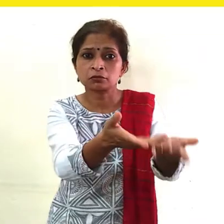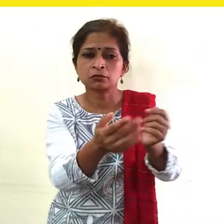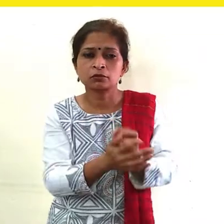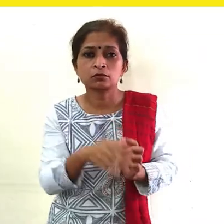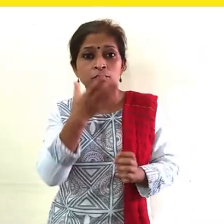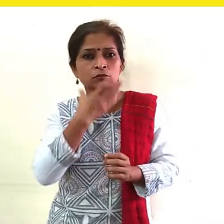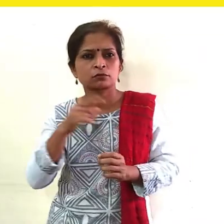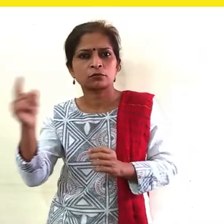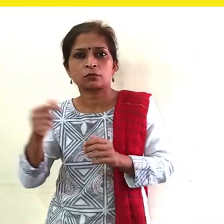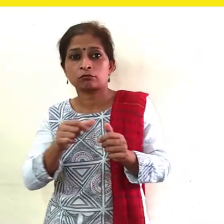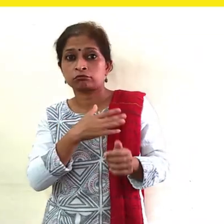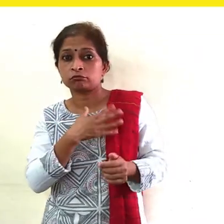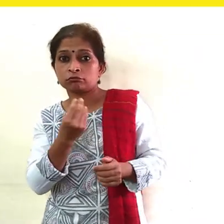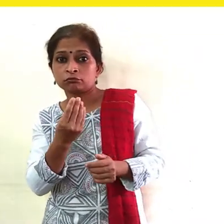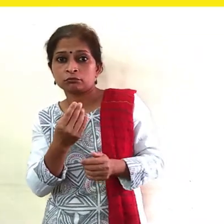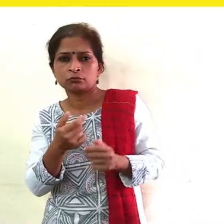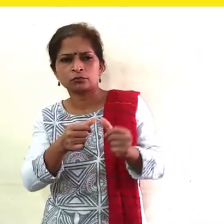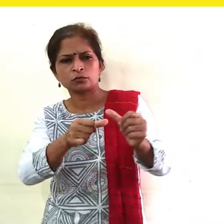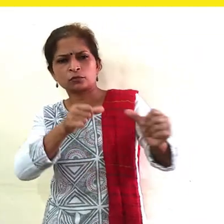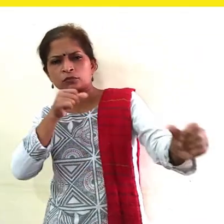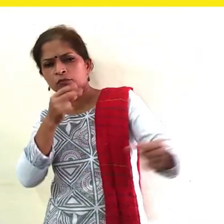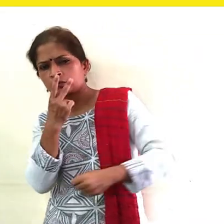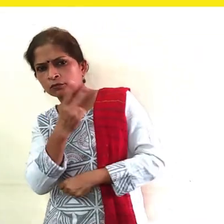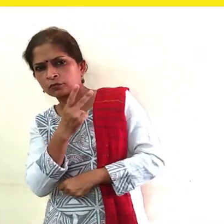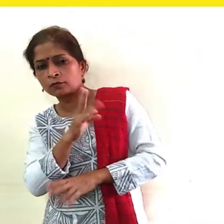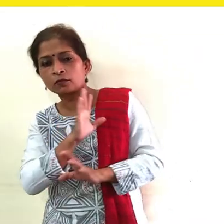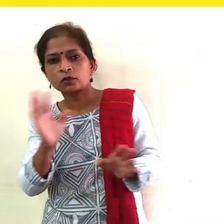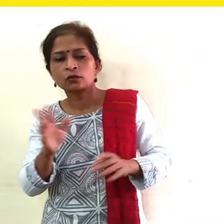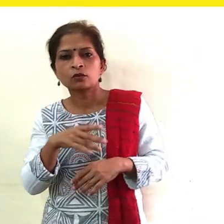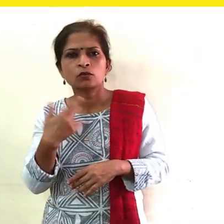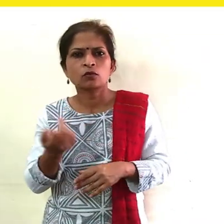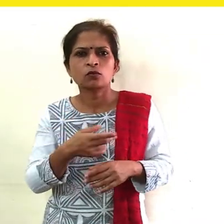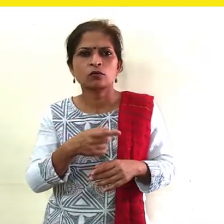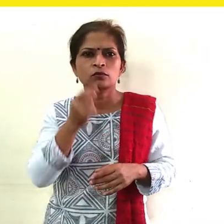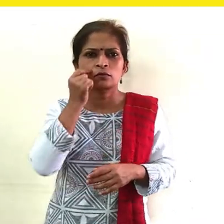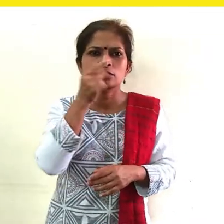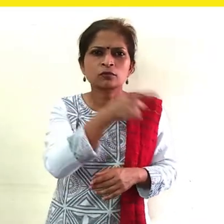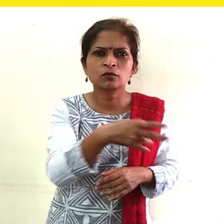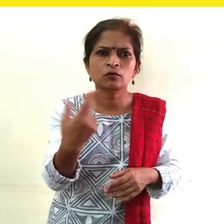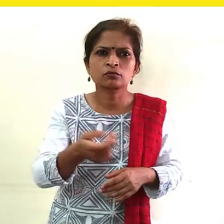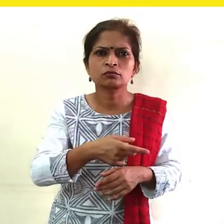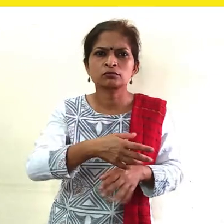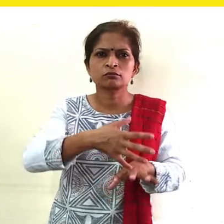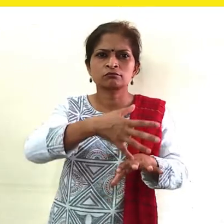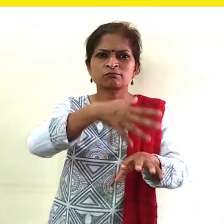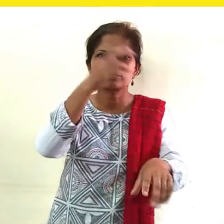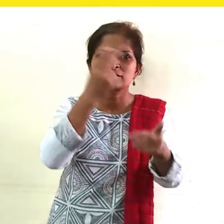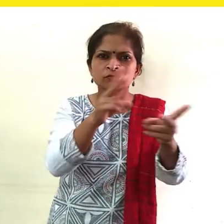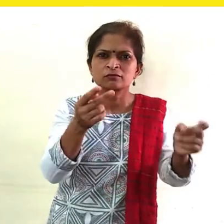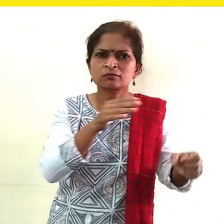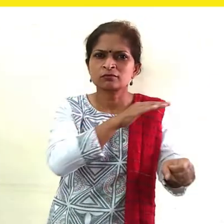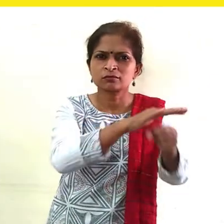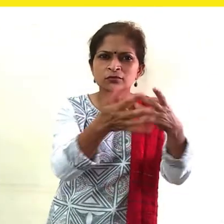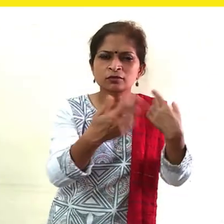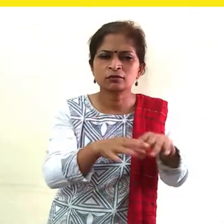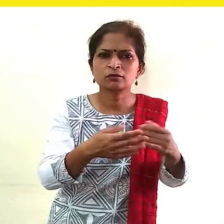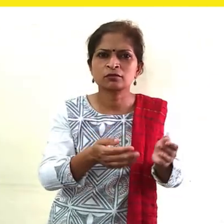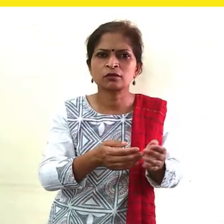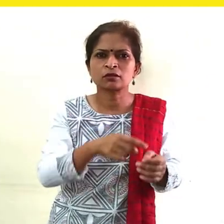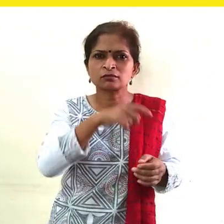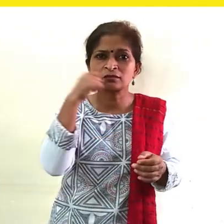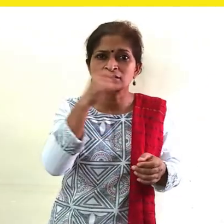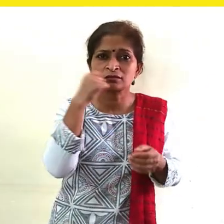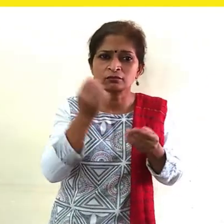मारे डर के नहीं जाता, दूर से देखता है कि जो शिकार कर रहा था वही मांस चढ़ा जाता शिव जी के ऊपर।